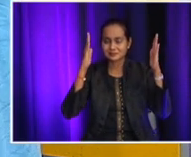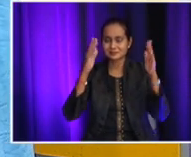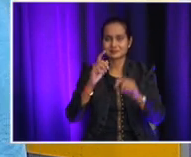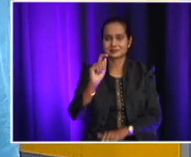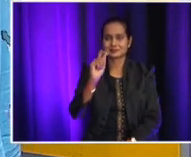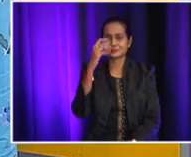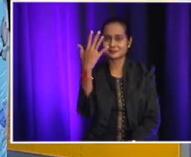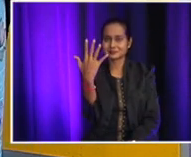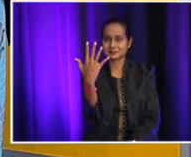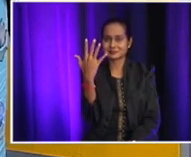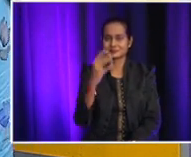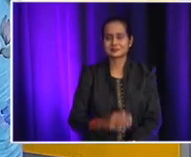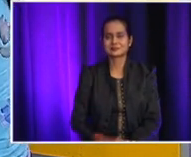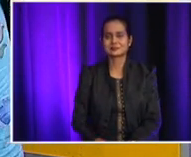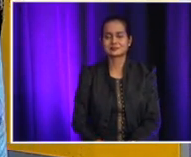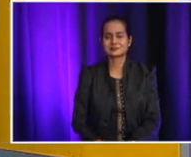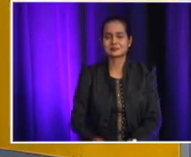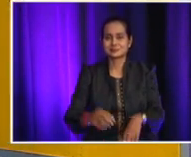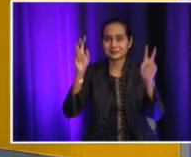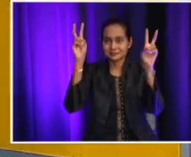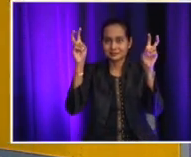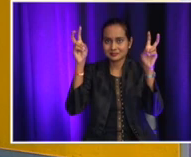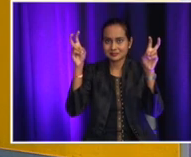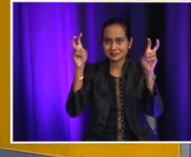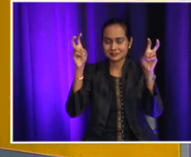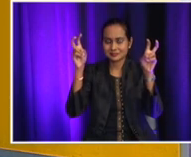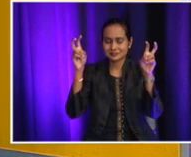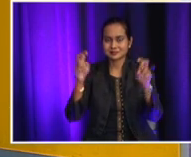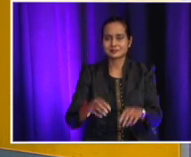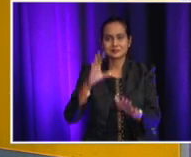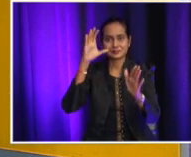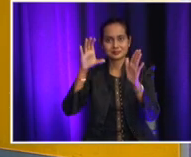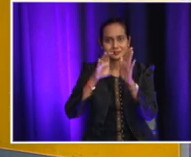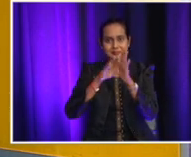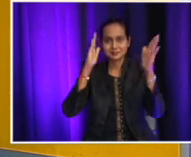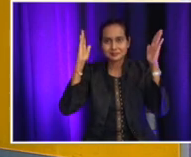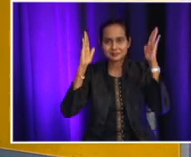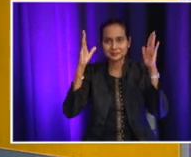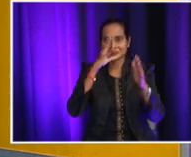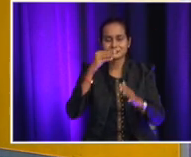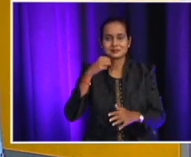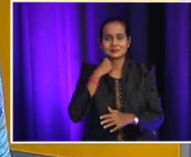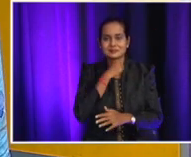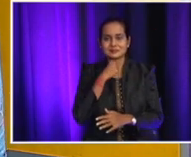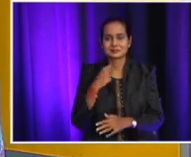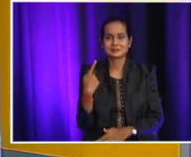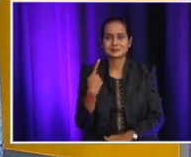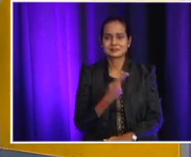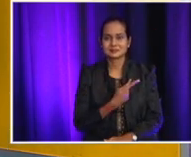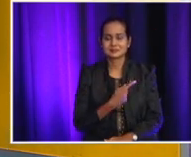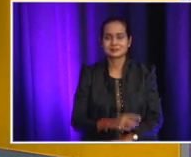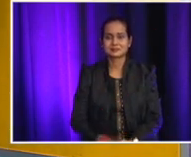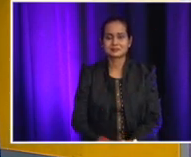5 ya oke temanya ialah Citra bahasa dan sastra kita jadi kalau